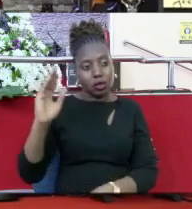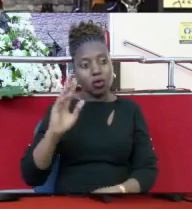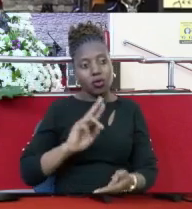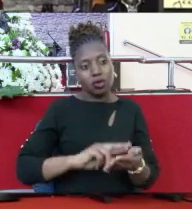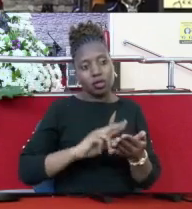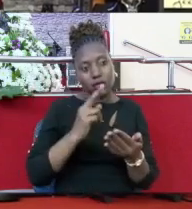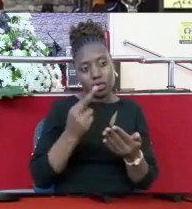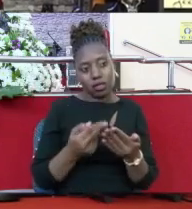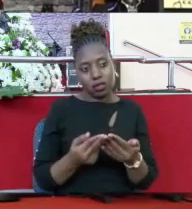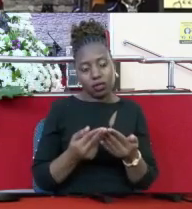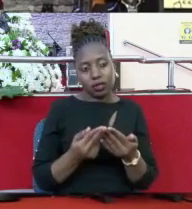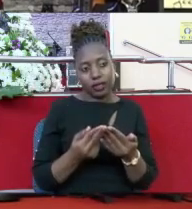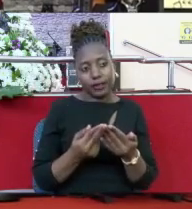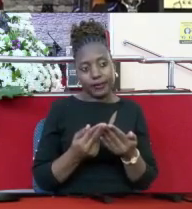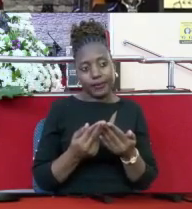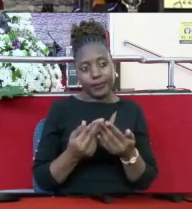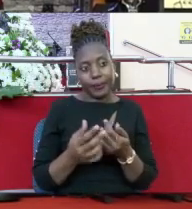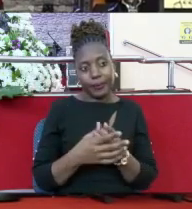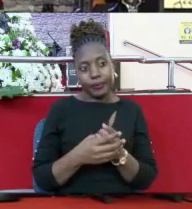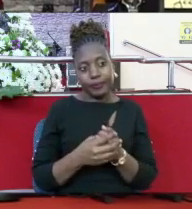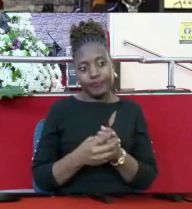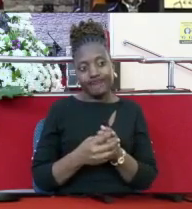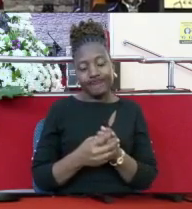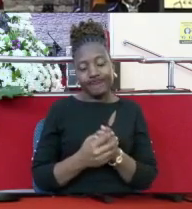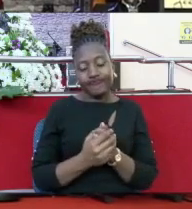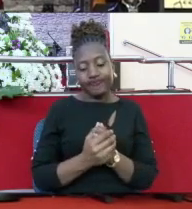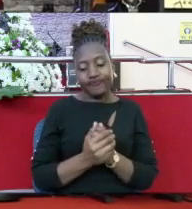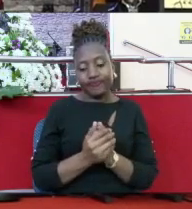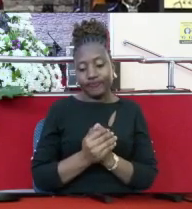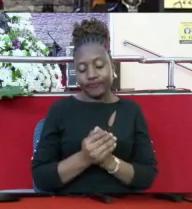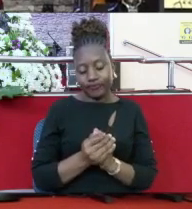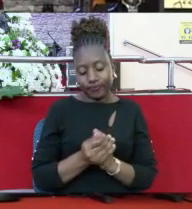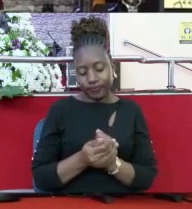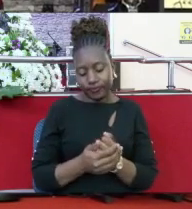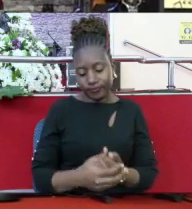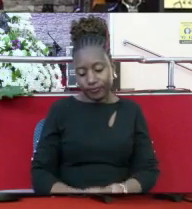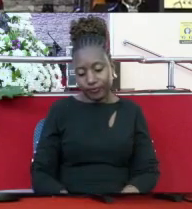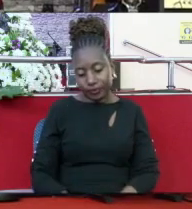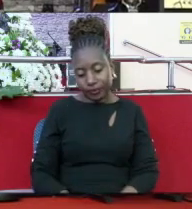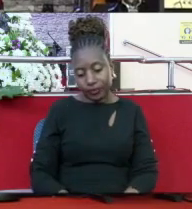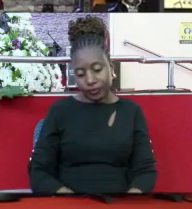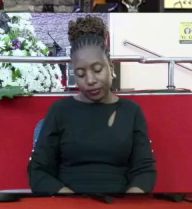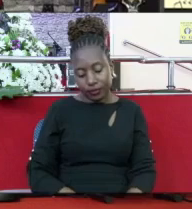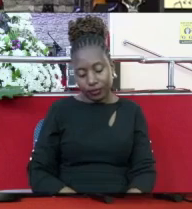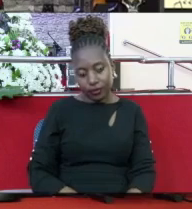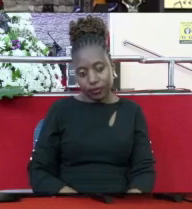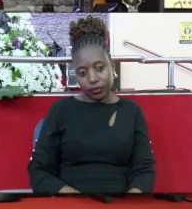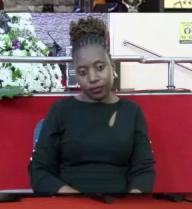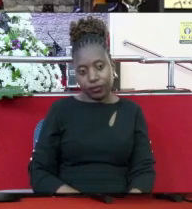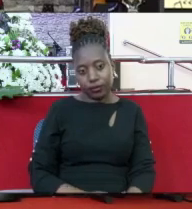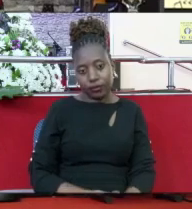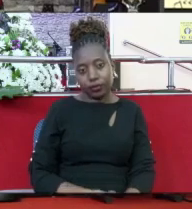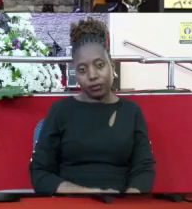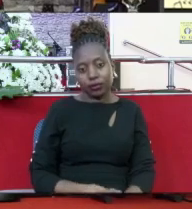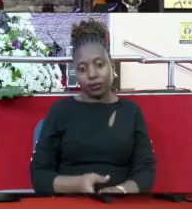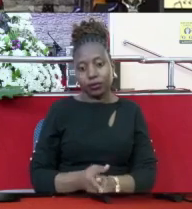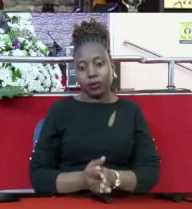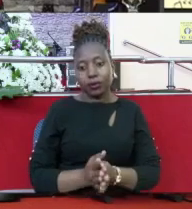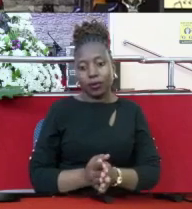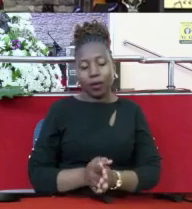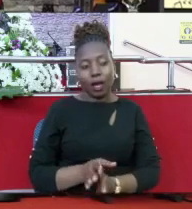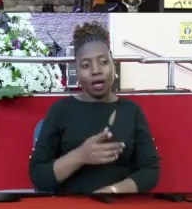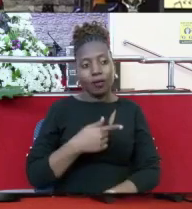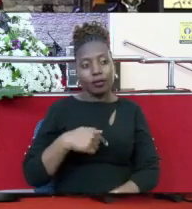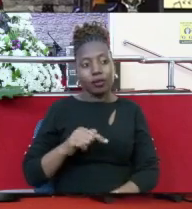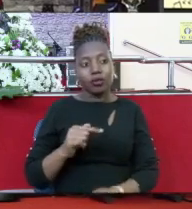tukaweze kukua kutumia rasilimali ambazo Mungu ametubariki nazo. Because we all look forward to that